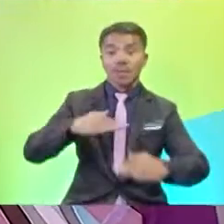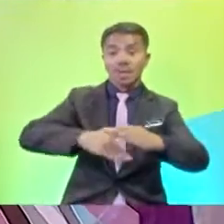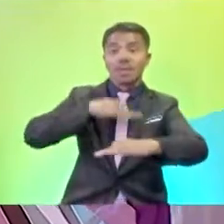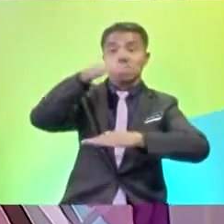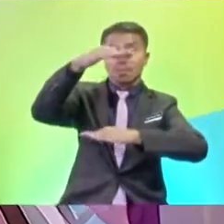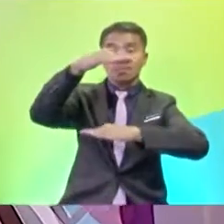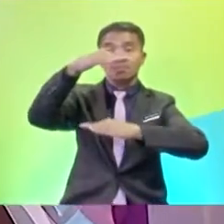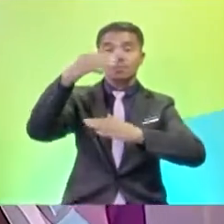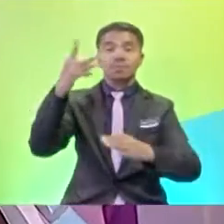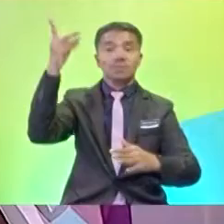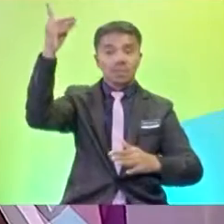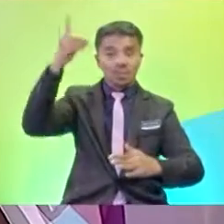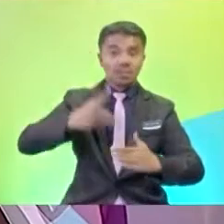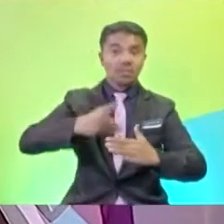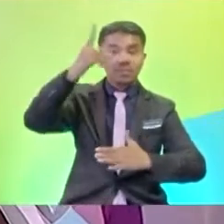ta'ala